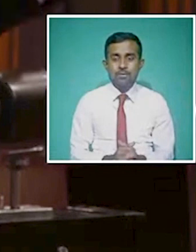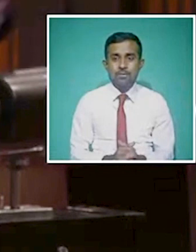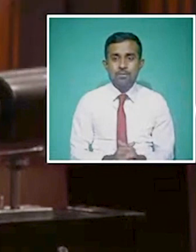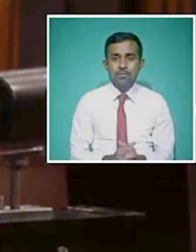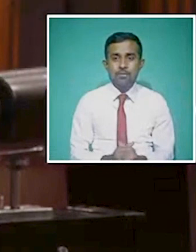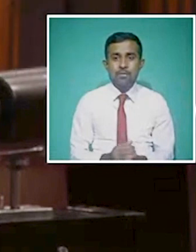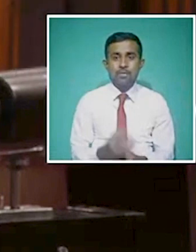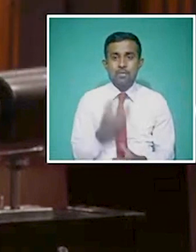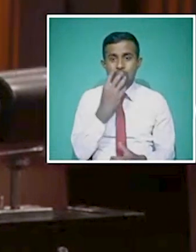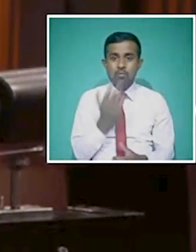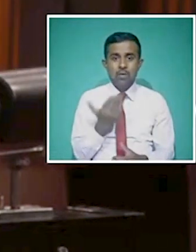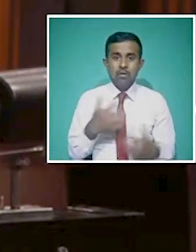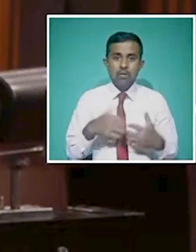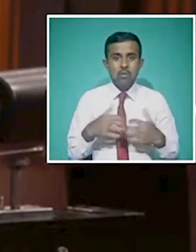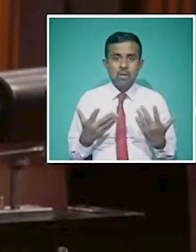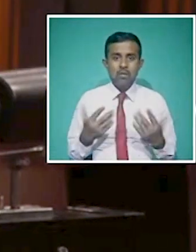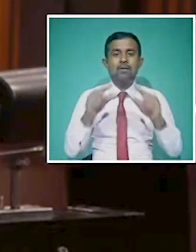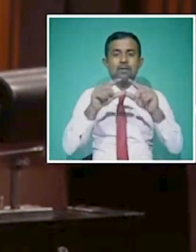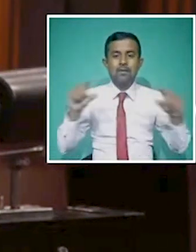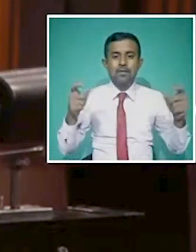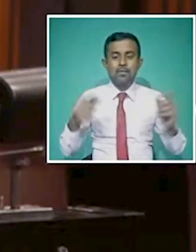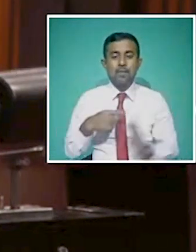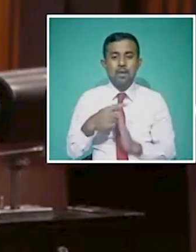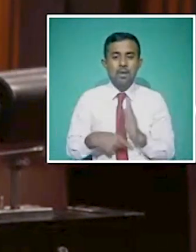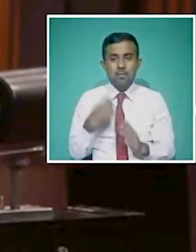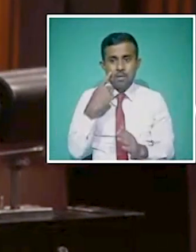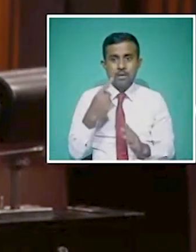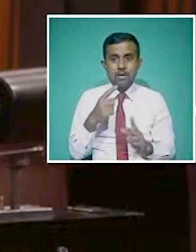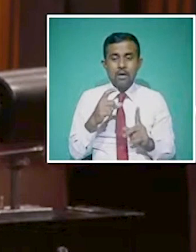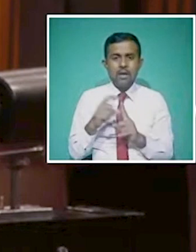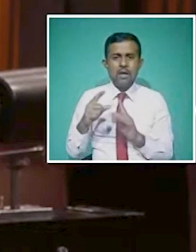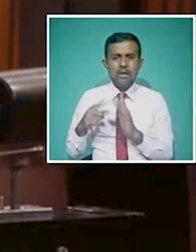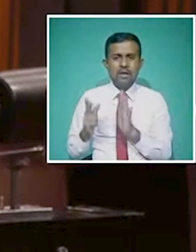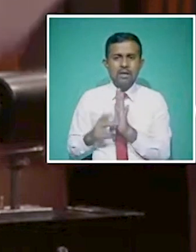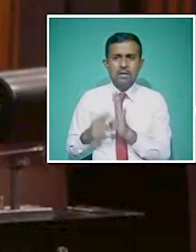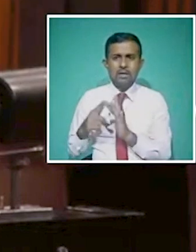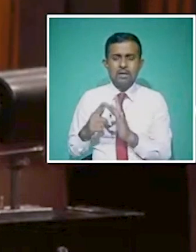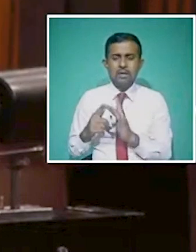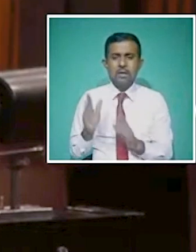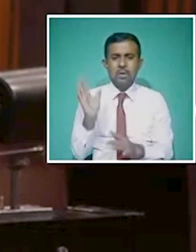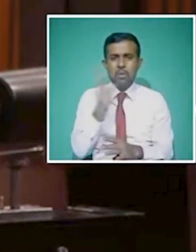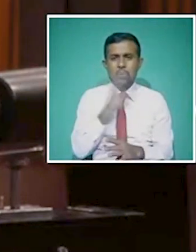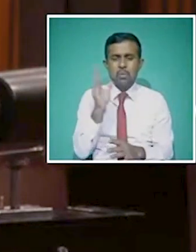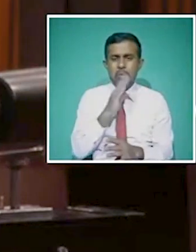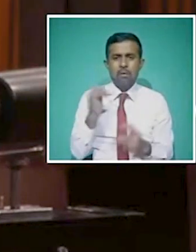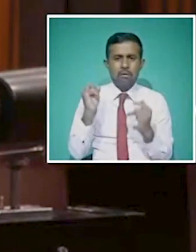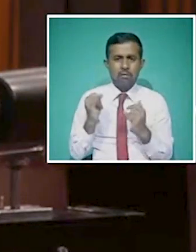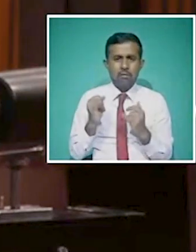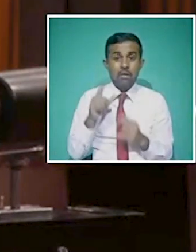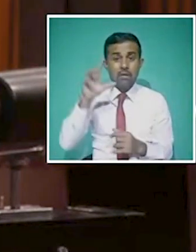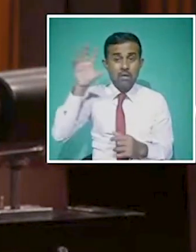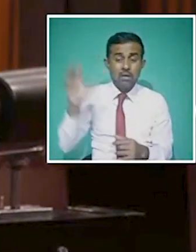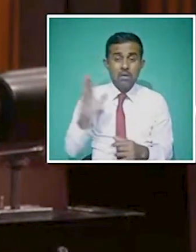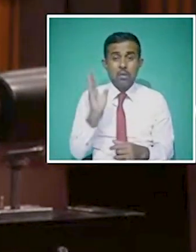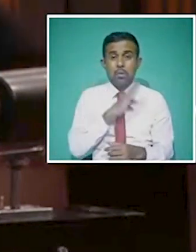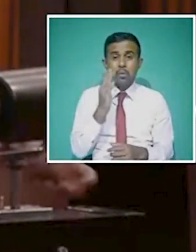හුස්ම ගත්තට කමක් නැහැ. ඒ කියන්නේ මේකෙන් කියලා තියෙන්නේ මේ ලංකාව අපි දකිනවා ඩෙල්ලි වගේ රටවල් වල මේ වායු දූෂණය, වාත දූෂණය වෙලා ඒ රටවල් වල